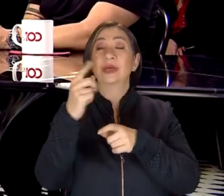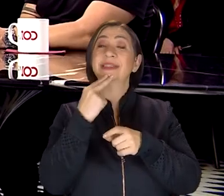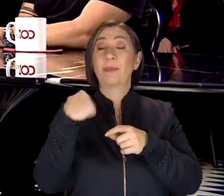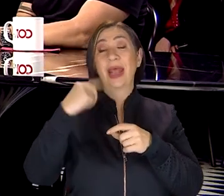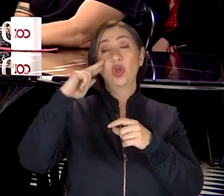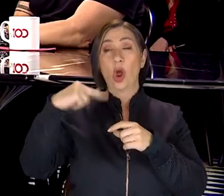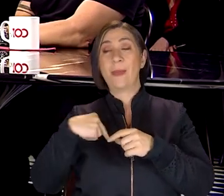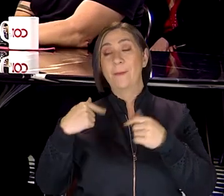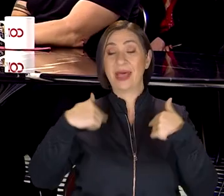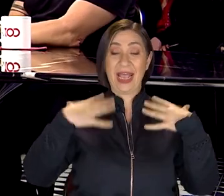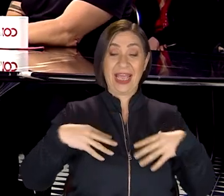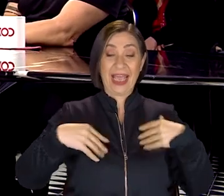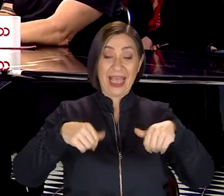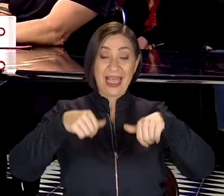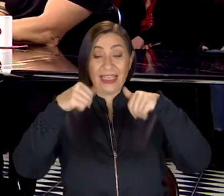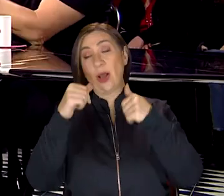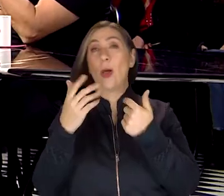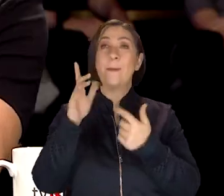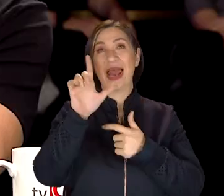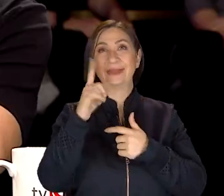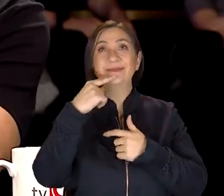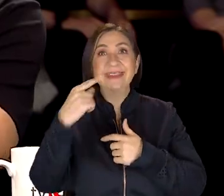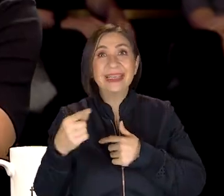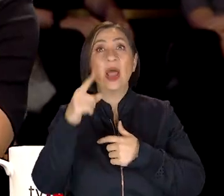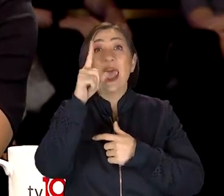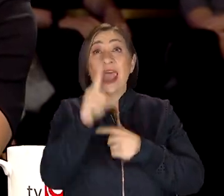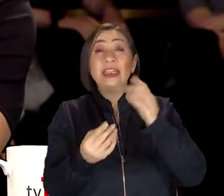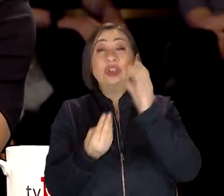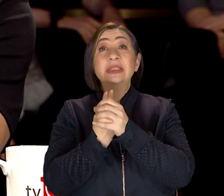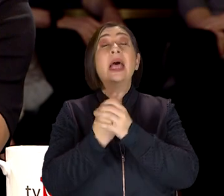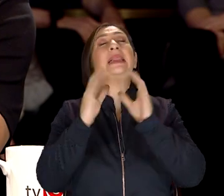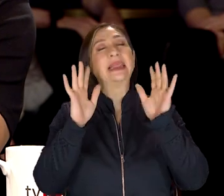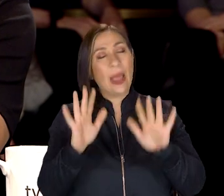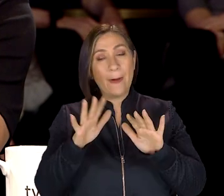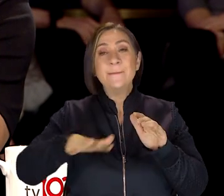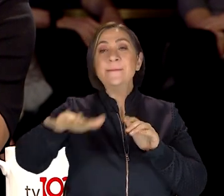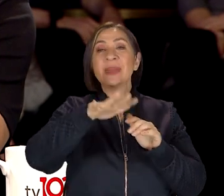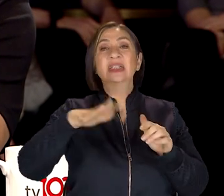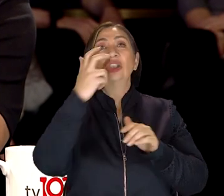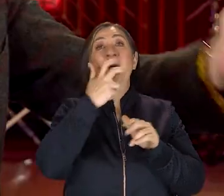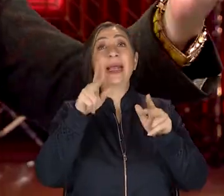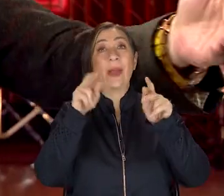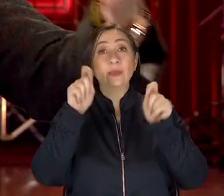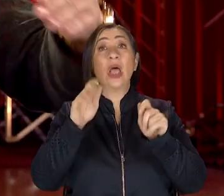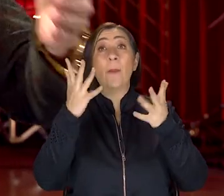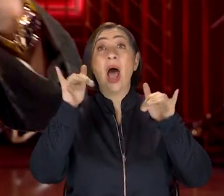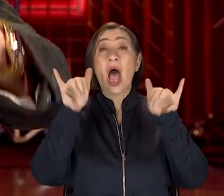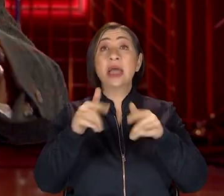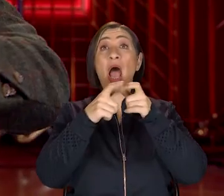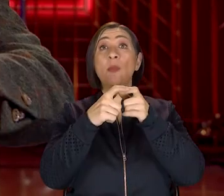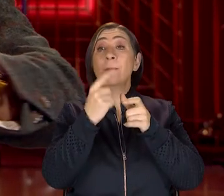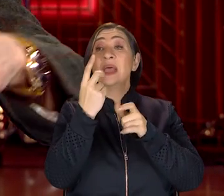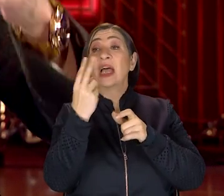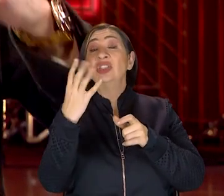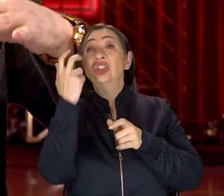beni görmeli, bana kazak görmeli. Beni ağlatma, bu kız beni görmeli. Evet. Yani. Bunlar mesela ilk çıktığında tamam piyasa şarkıları gibi yapılmıştı ama mesela aynı albümden